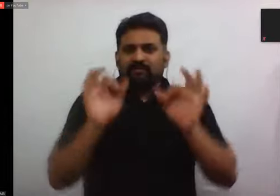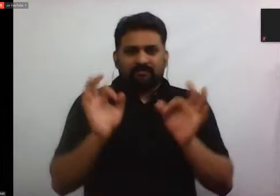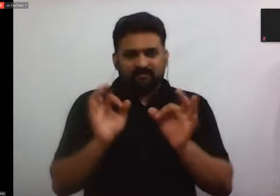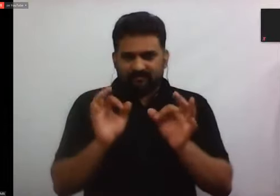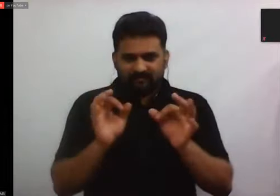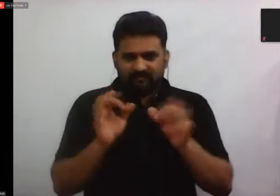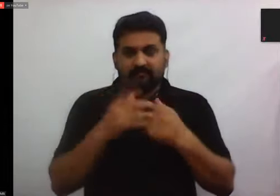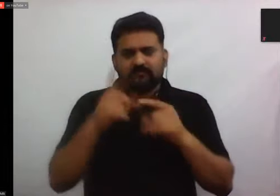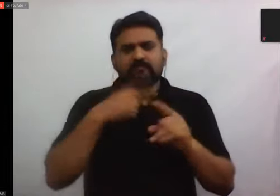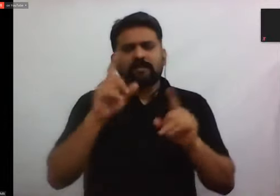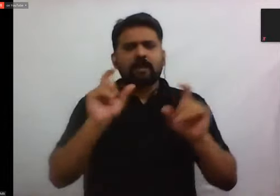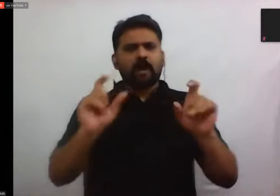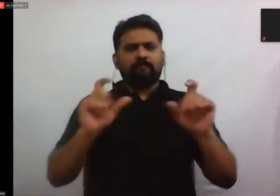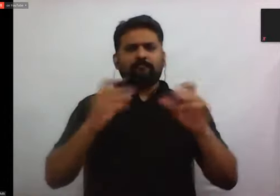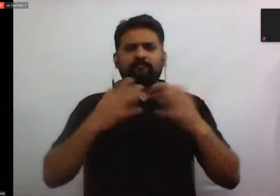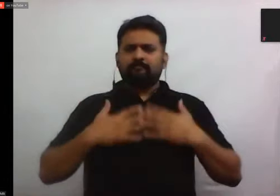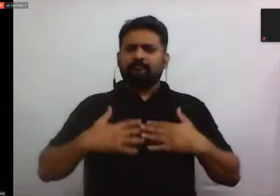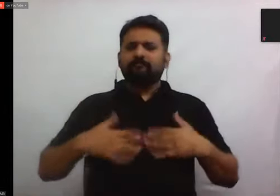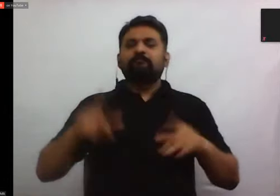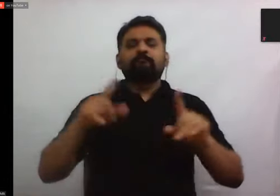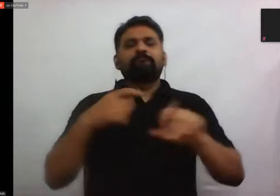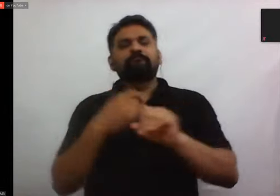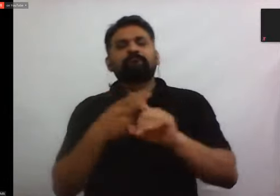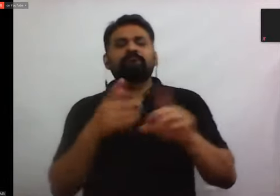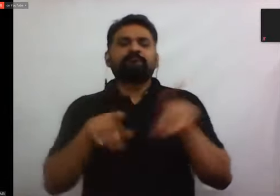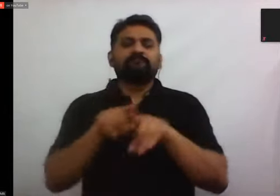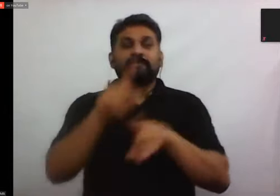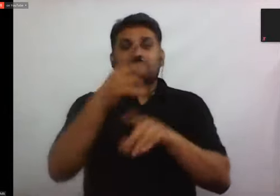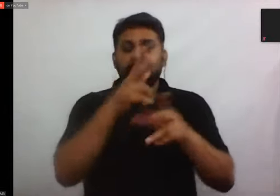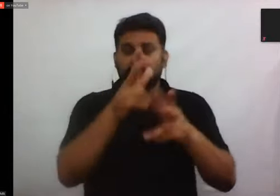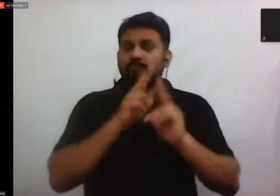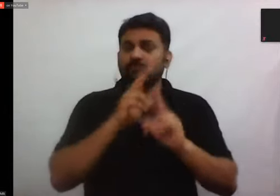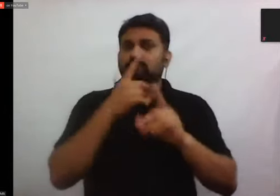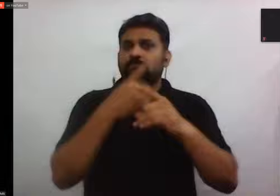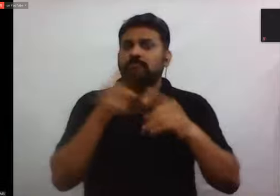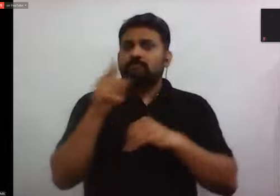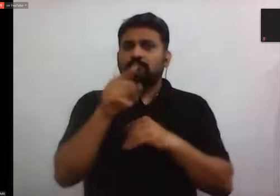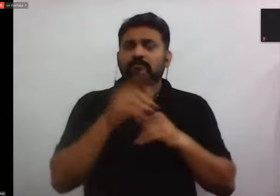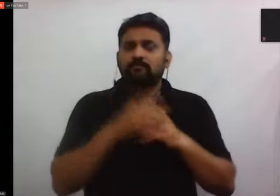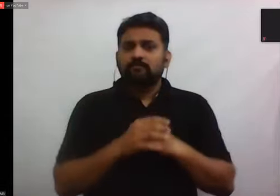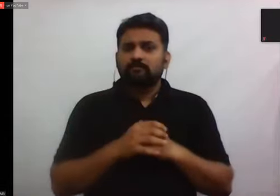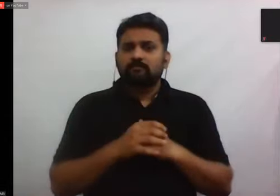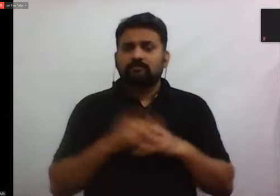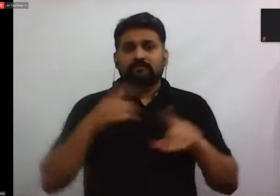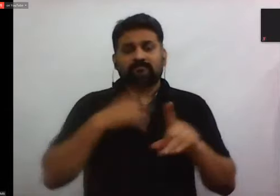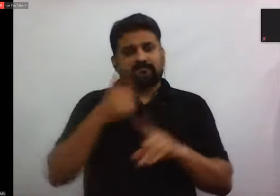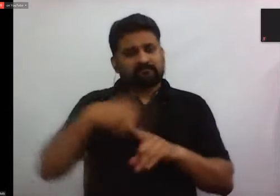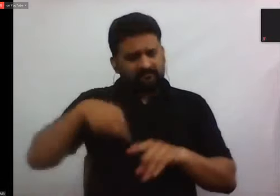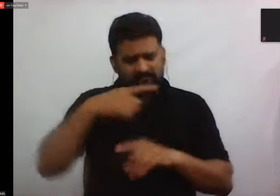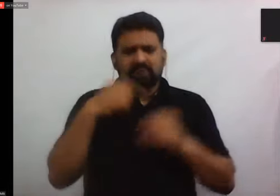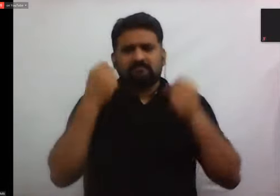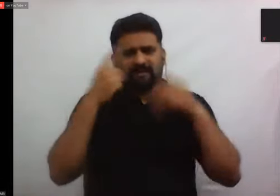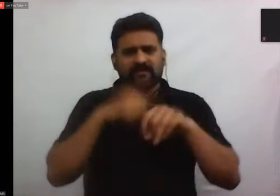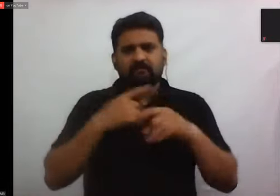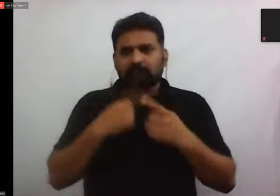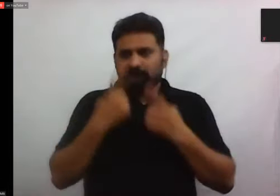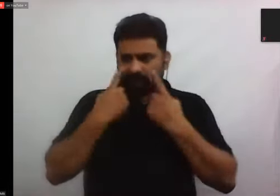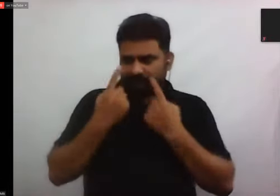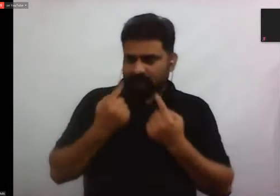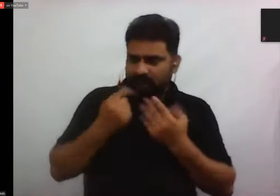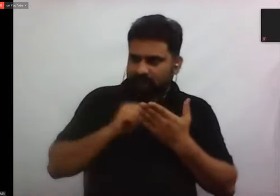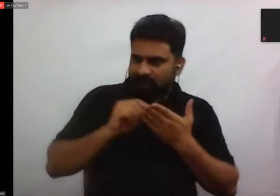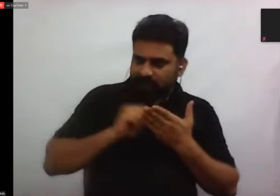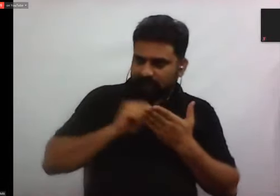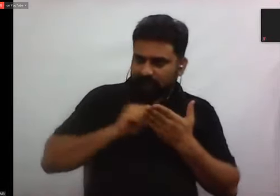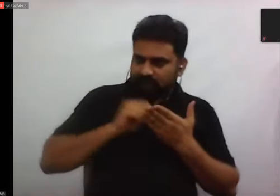हमको कंफर्टेबल बनाना है, जो आप ब्रदर आपने कहा बिल्कुल सही है. और हम लोग कई बार टेस्ट करने में ज्यादा बिजी रहते